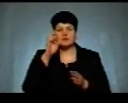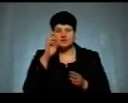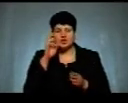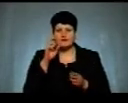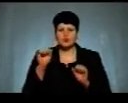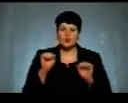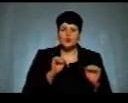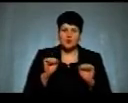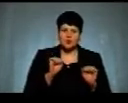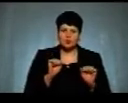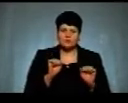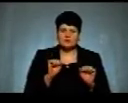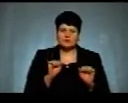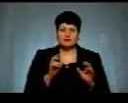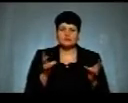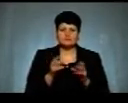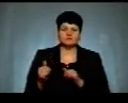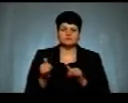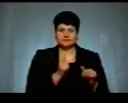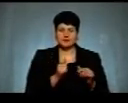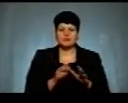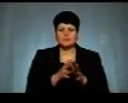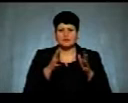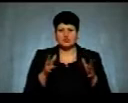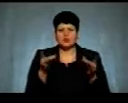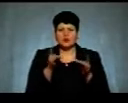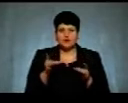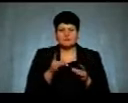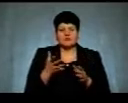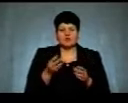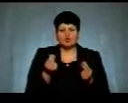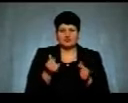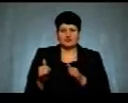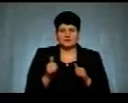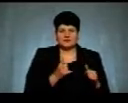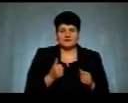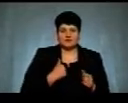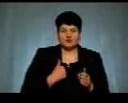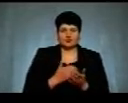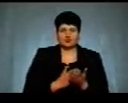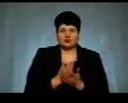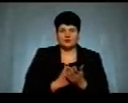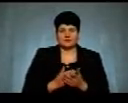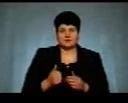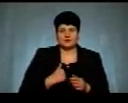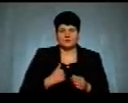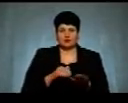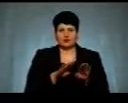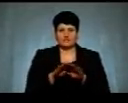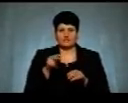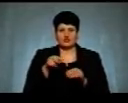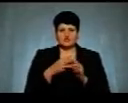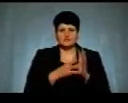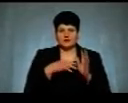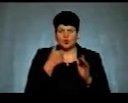уряду належить забезпечити збільшення розмірів грошового забезпечення військовослужбовців Збройних сил порівняно з